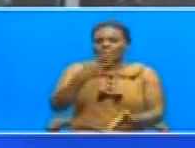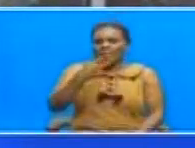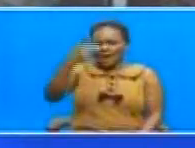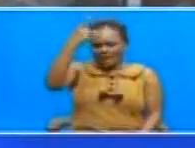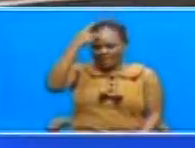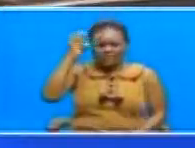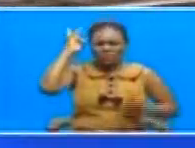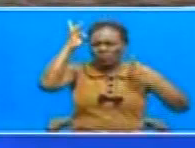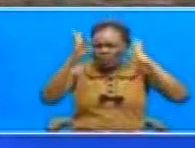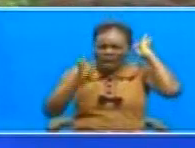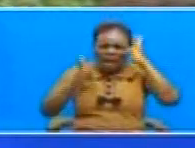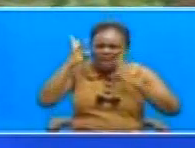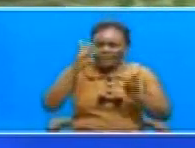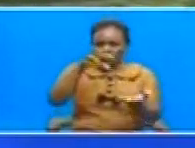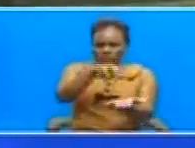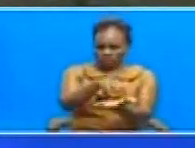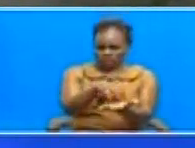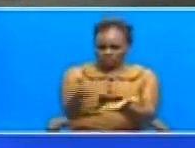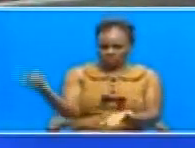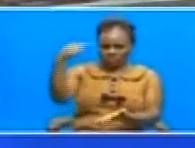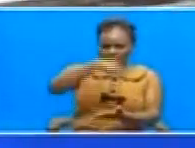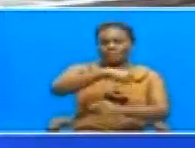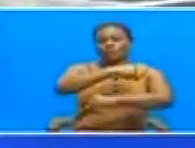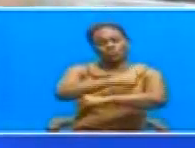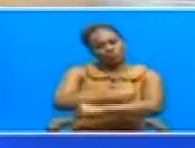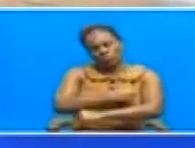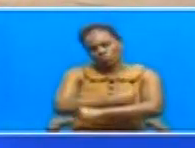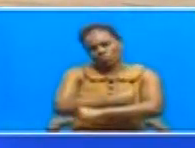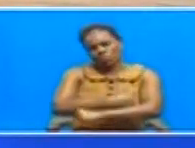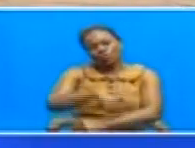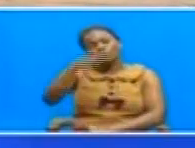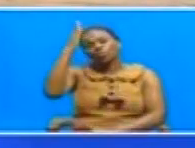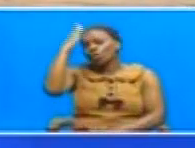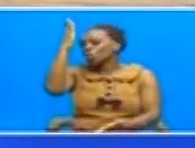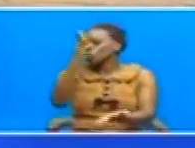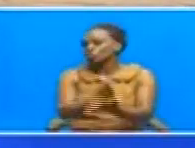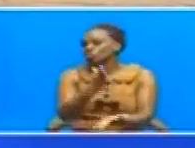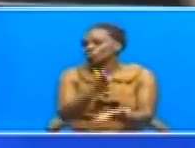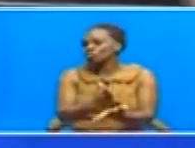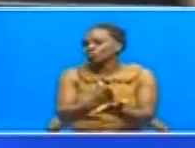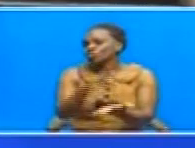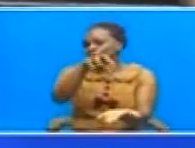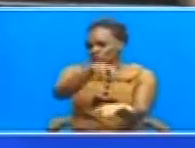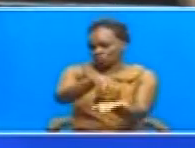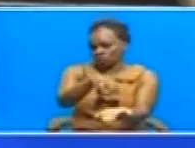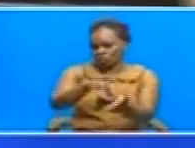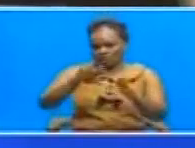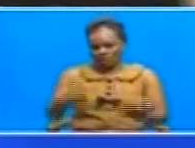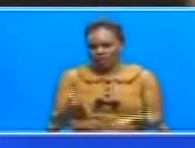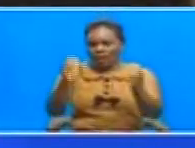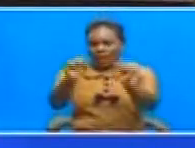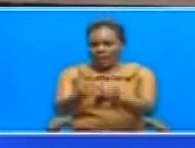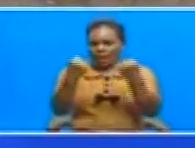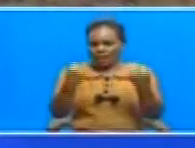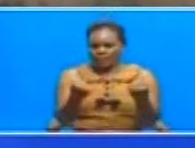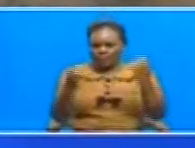waliokuwa na wasiwasi juu ya hatima ya wanao wamefika katika shule hiyo ili kupata hali halisi ya mambo. Ni tukio ambalo